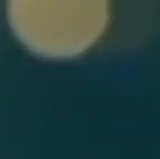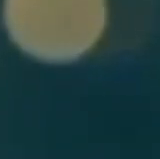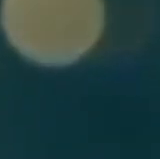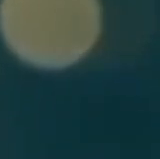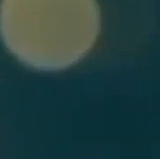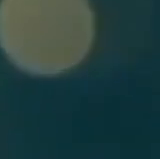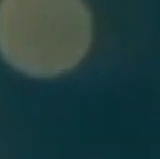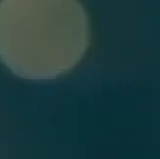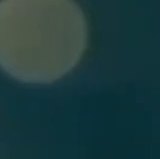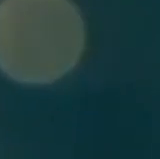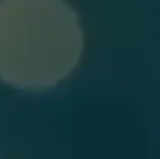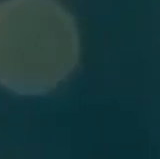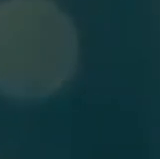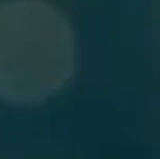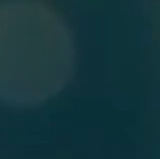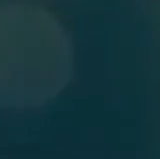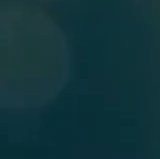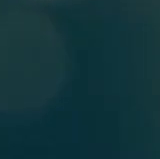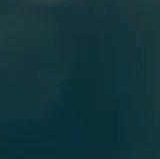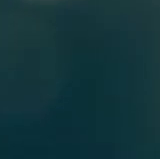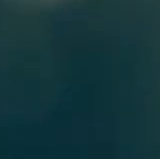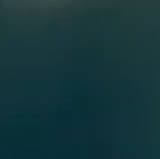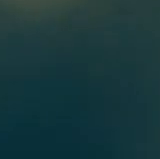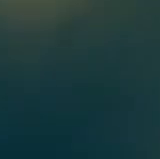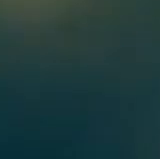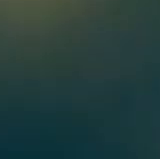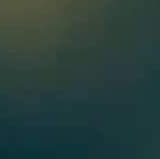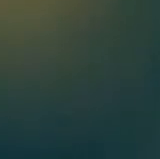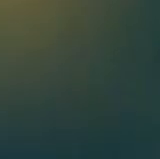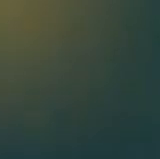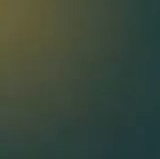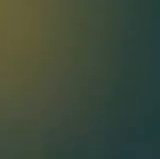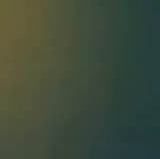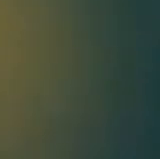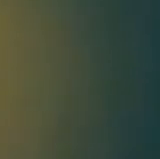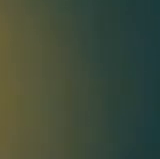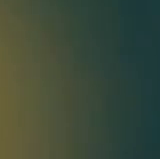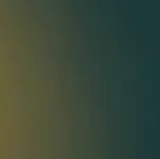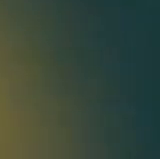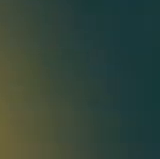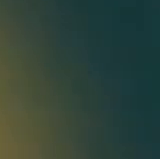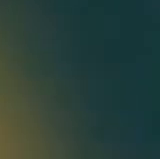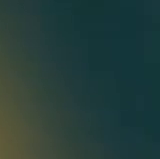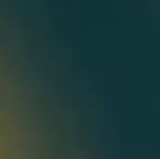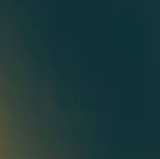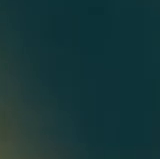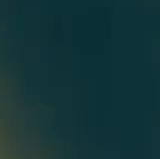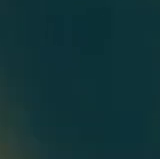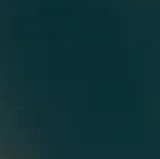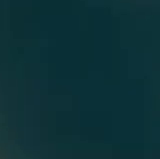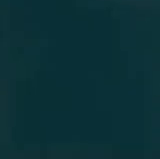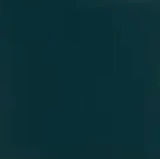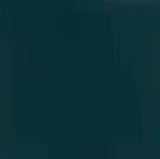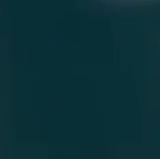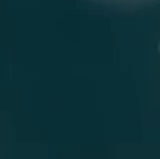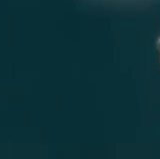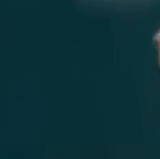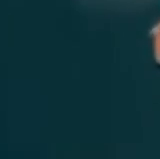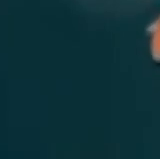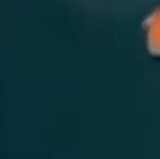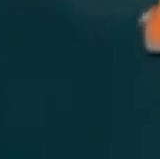and now live from the Christian Bible Baptist Church studio your favorite noon time